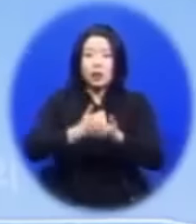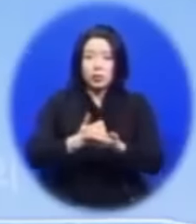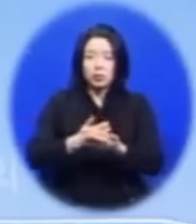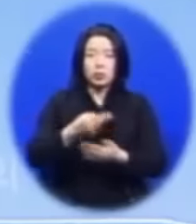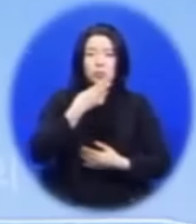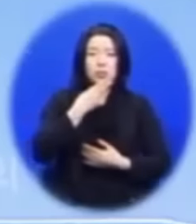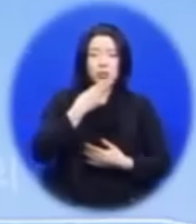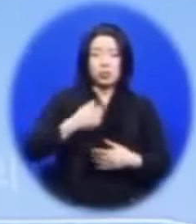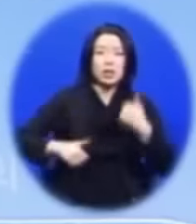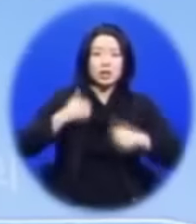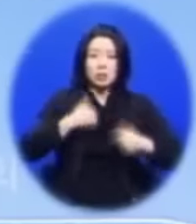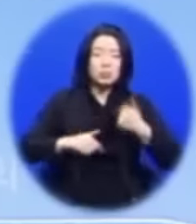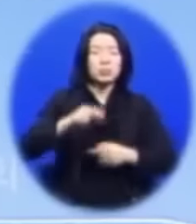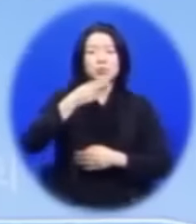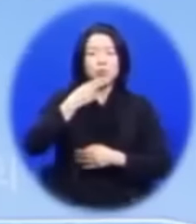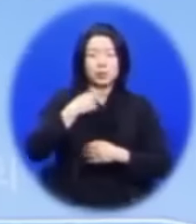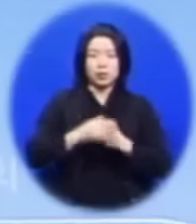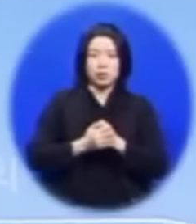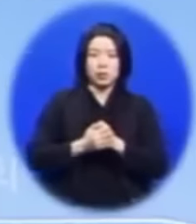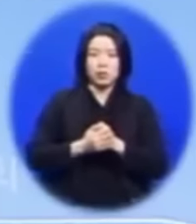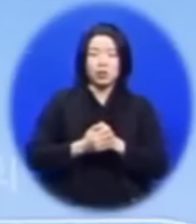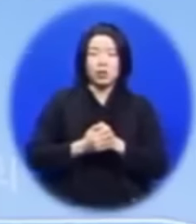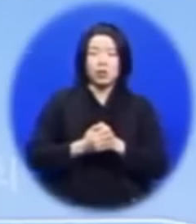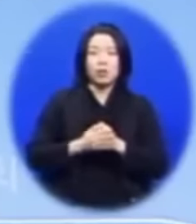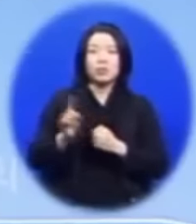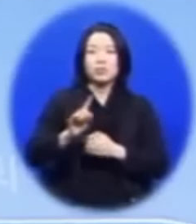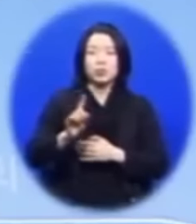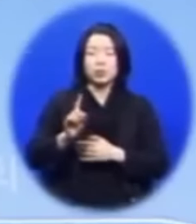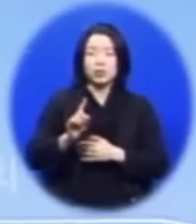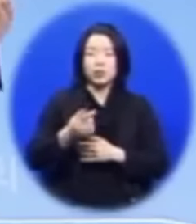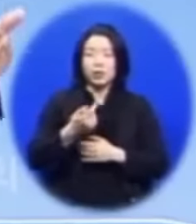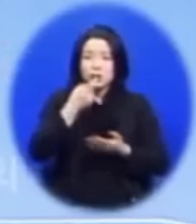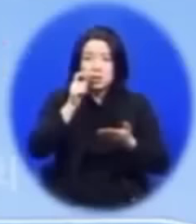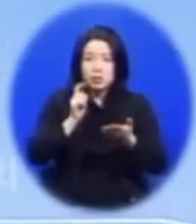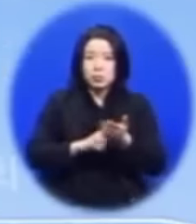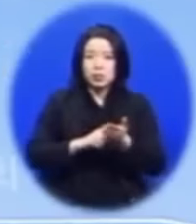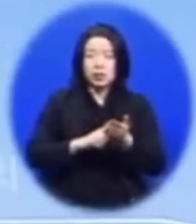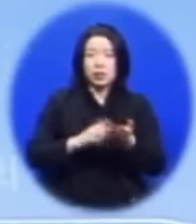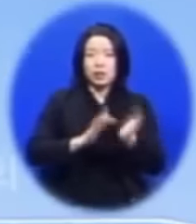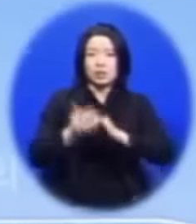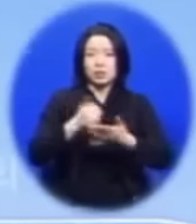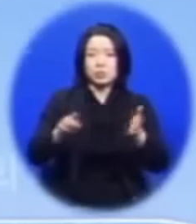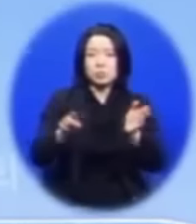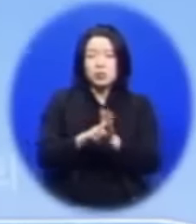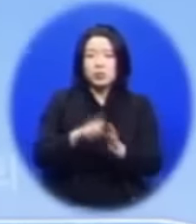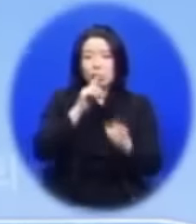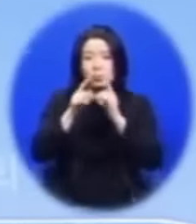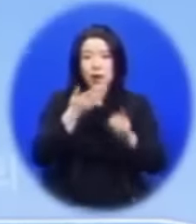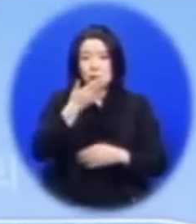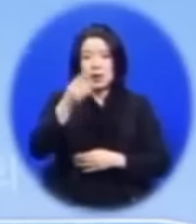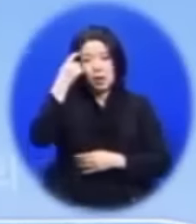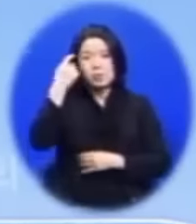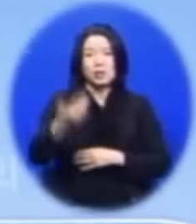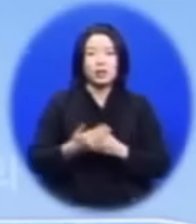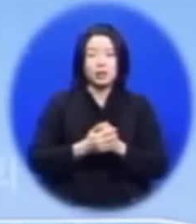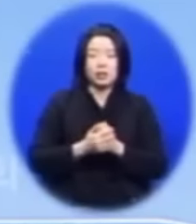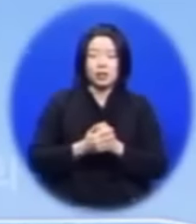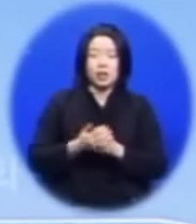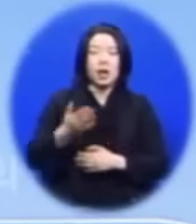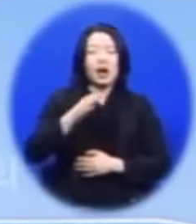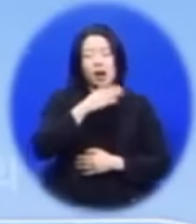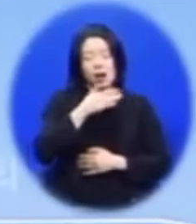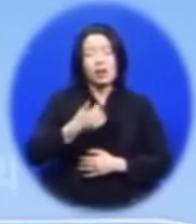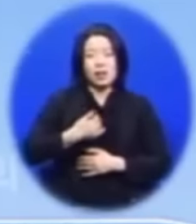기쁨도 없대요 그런데 어떻게 금방 예수를 믿는다고 말은 해야죠 아 내가